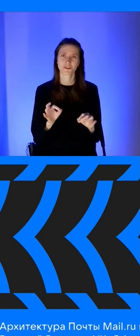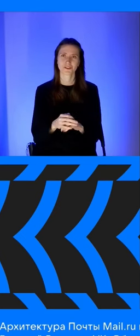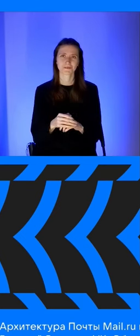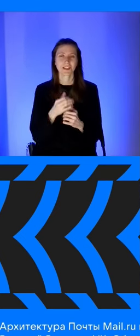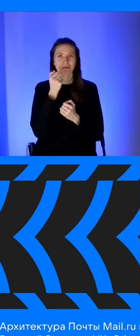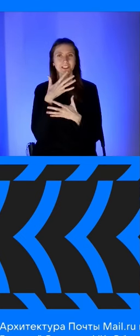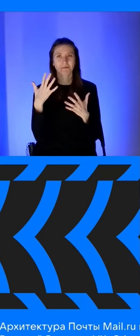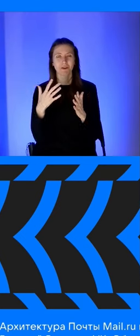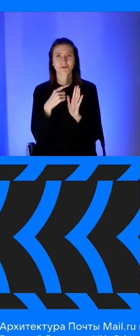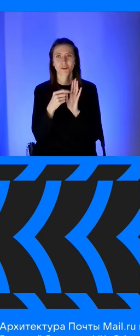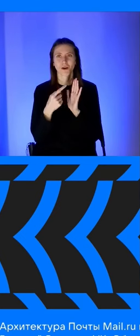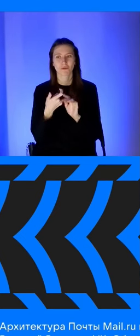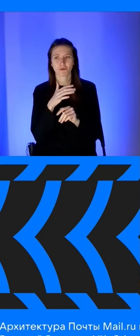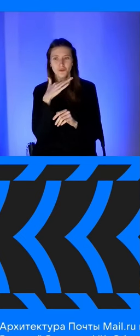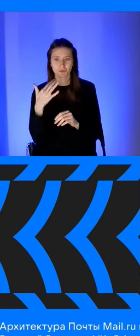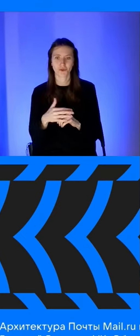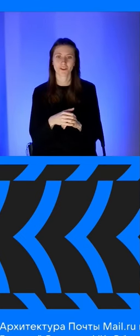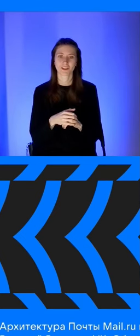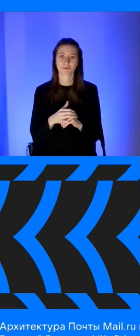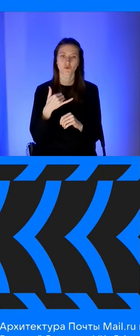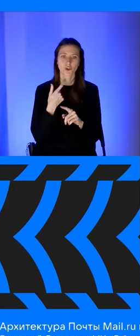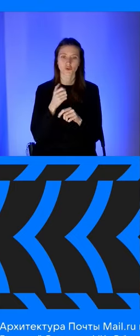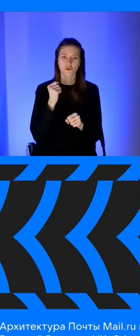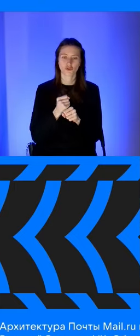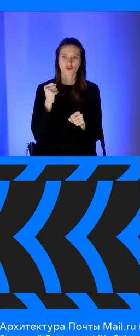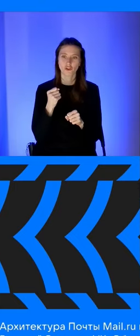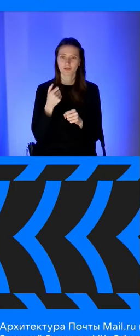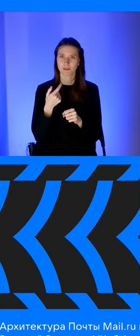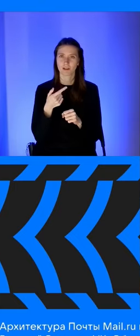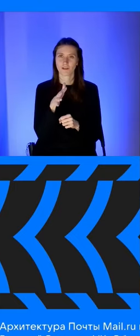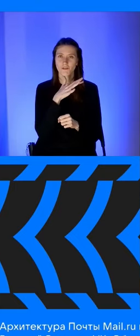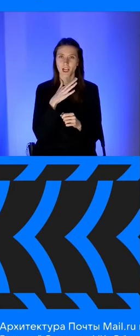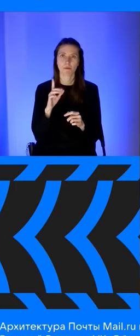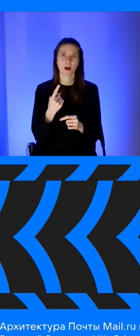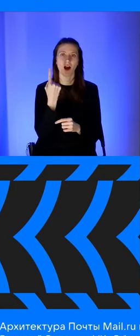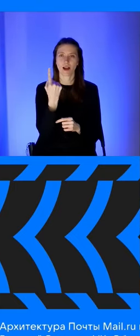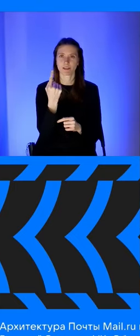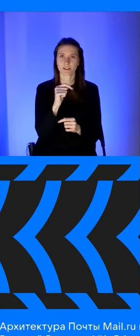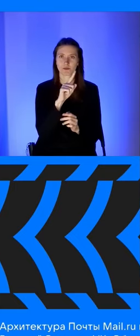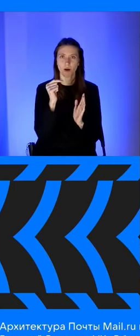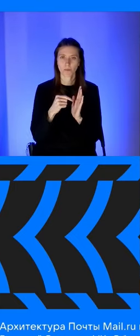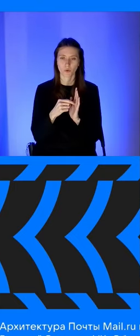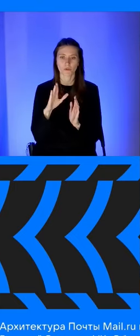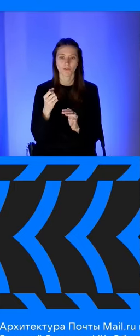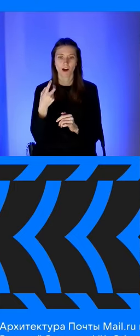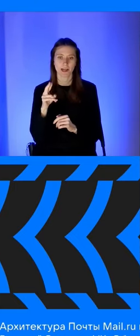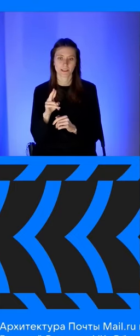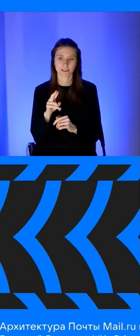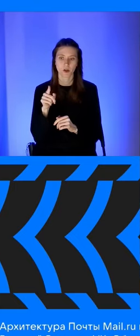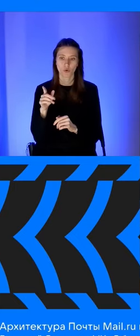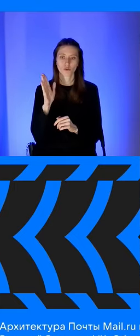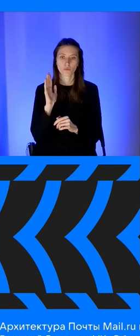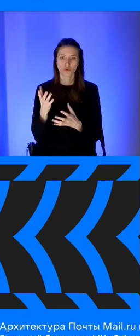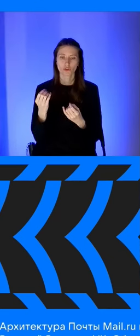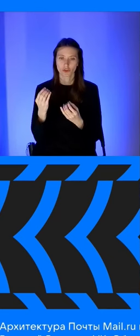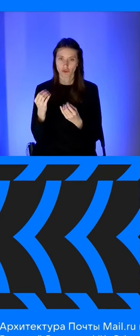но оставим. Коллеги, да, мы достаточно жестко в тайминге, поэтому давайте по одному вопросу. Вася будет еще однозначно здесь на